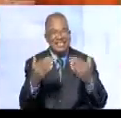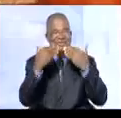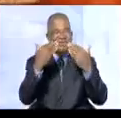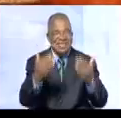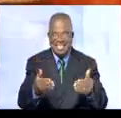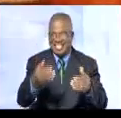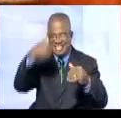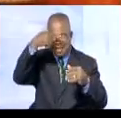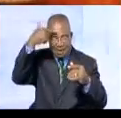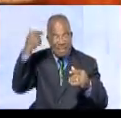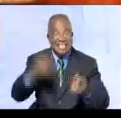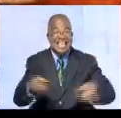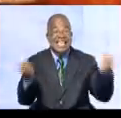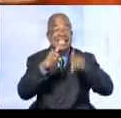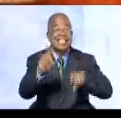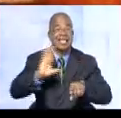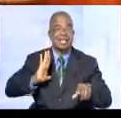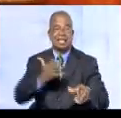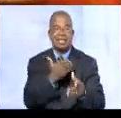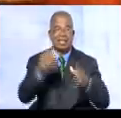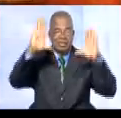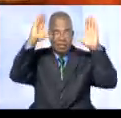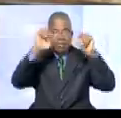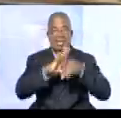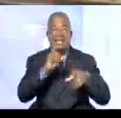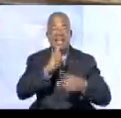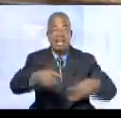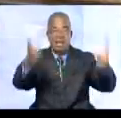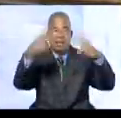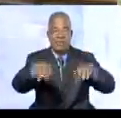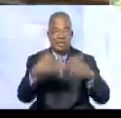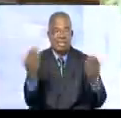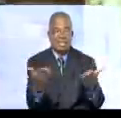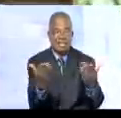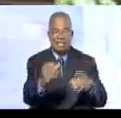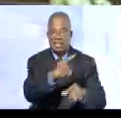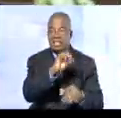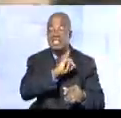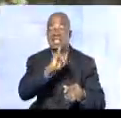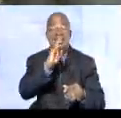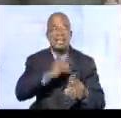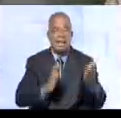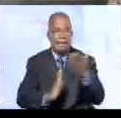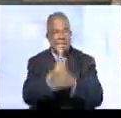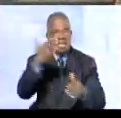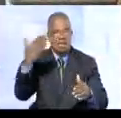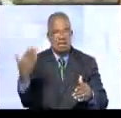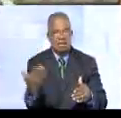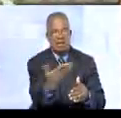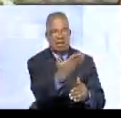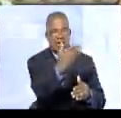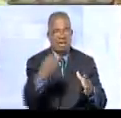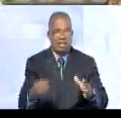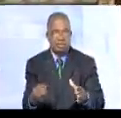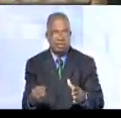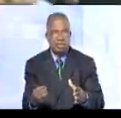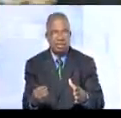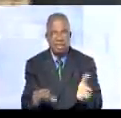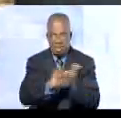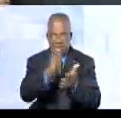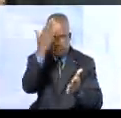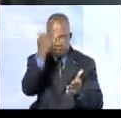récemment en terre ivoirienne par le président nigérien Goodluck Jonathan. Cette reconnaissance, Abuja a tenu à l'exprimer de vive voix au président de la